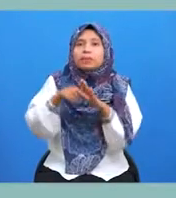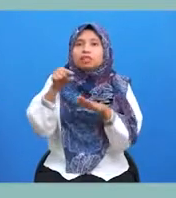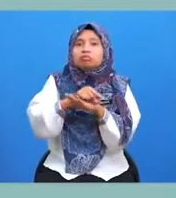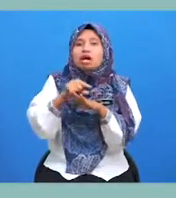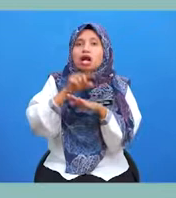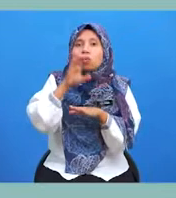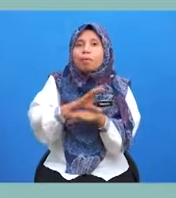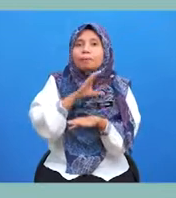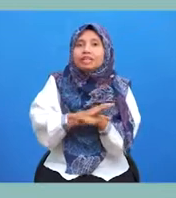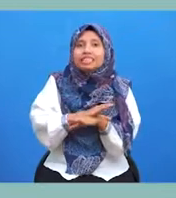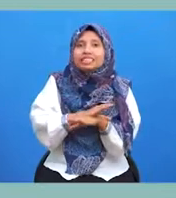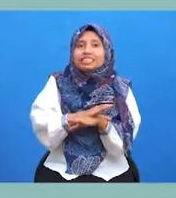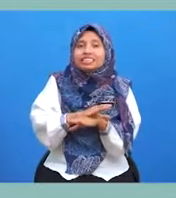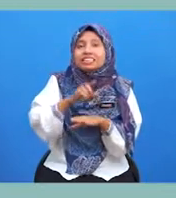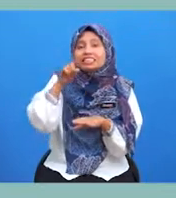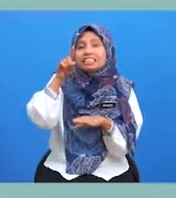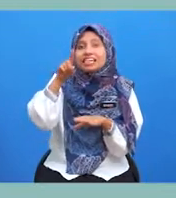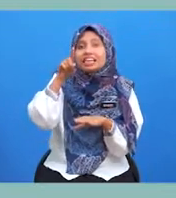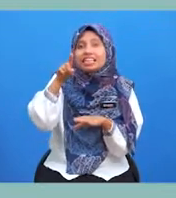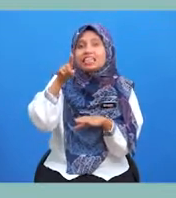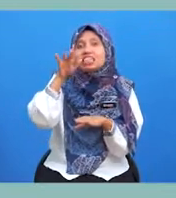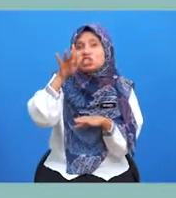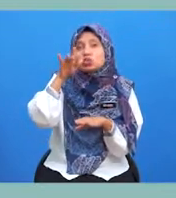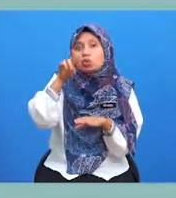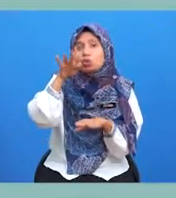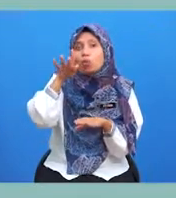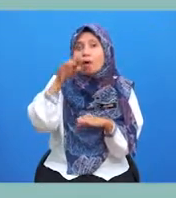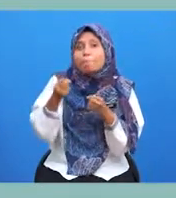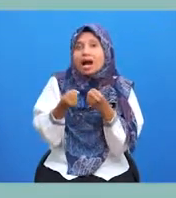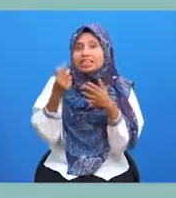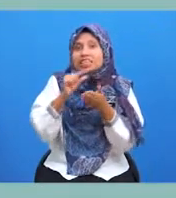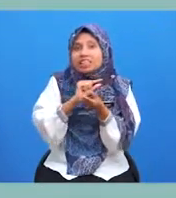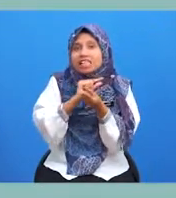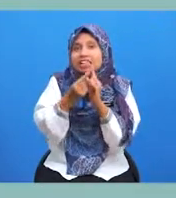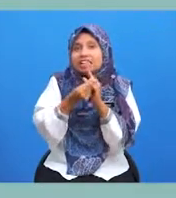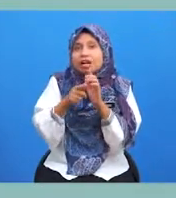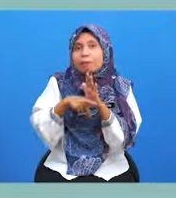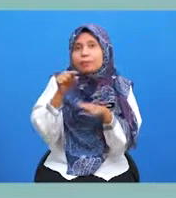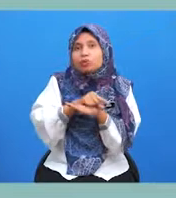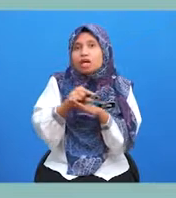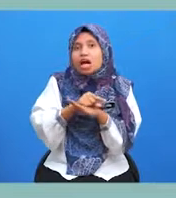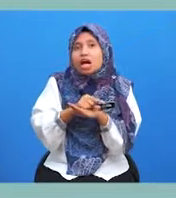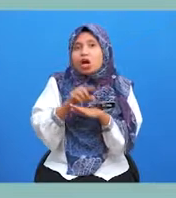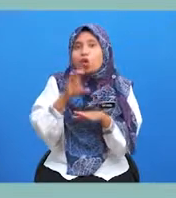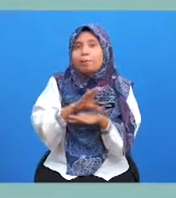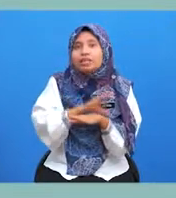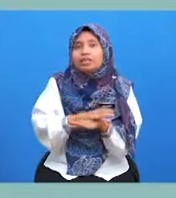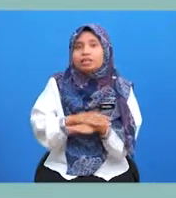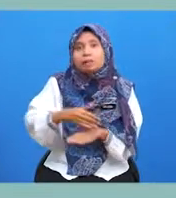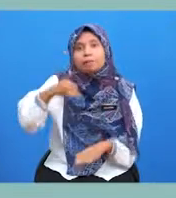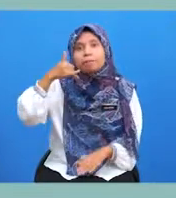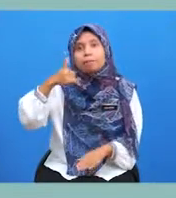Penggunaan komputer skrin sentuh banyak menggantikan penggunaan komputer